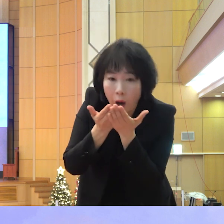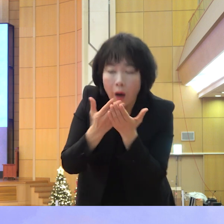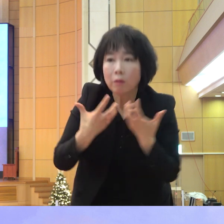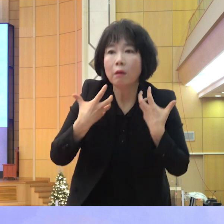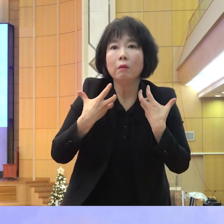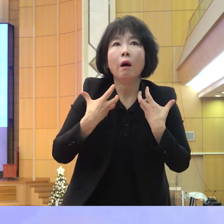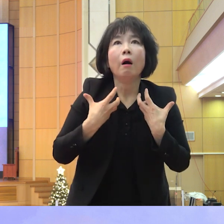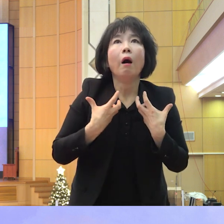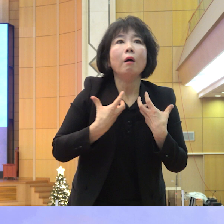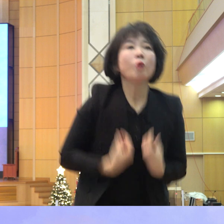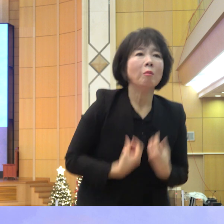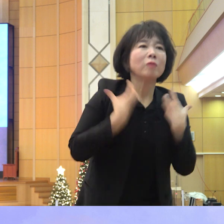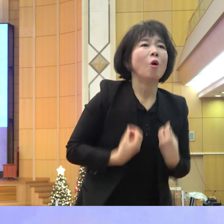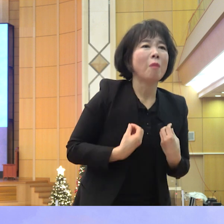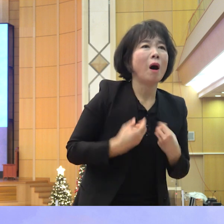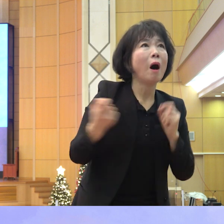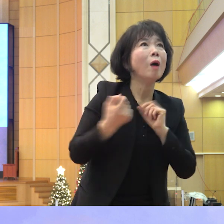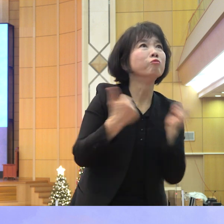절망이지요.